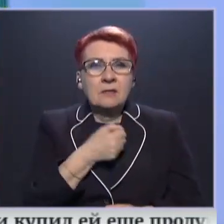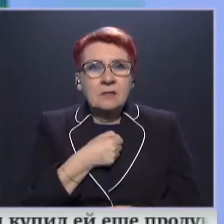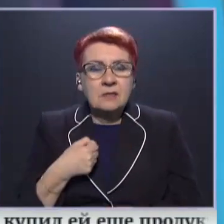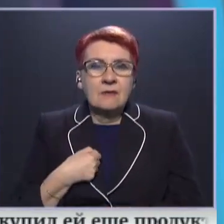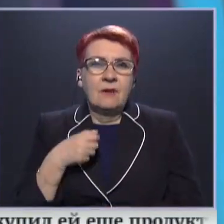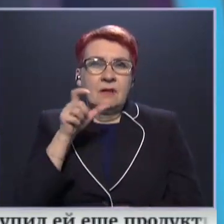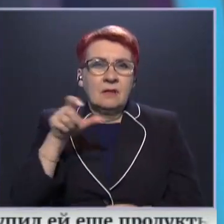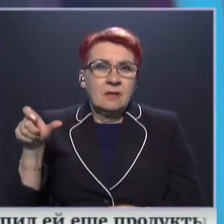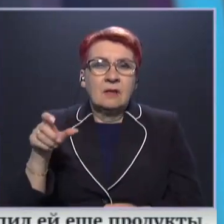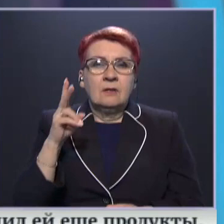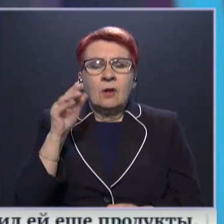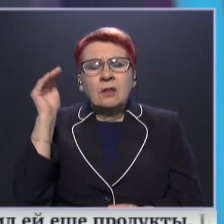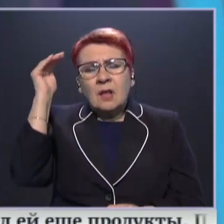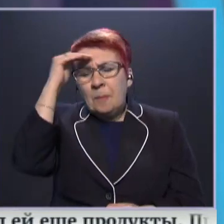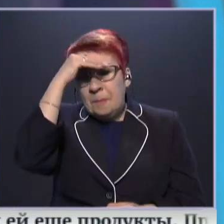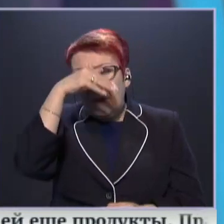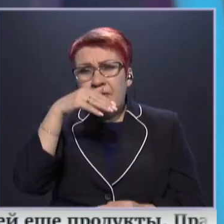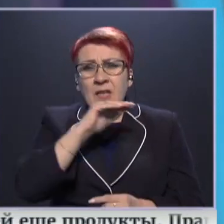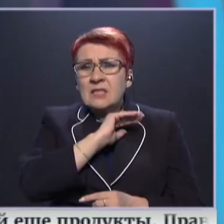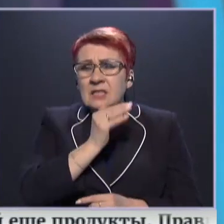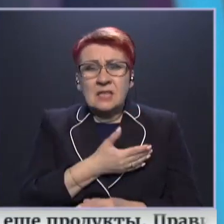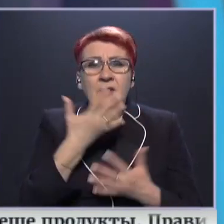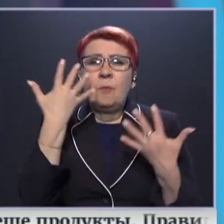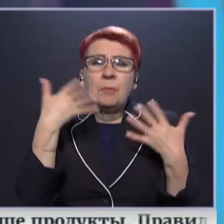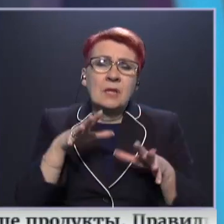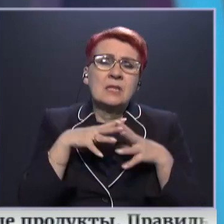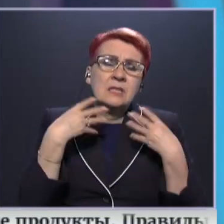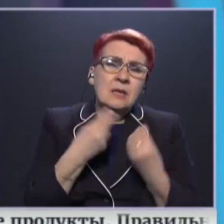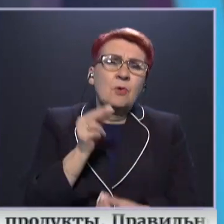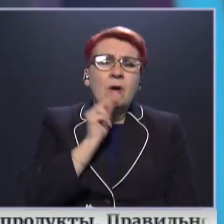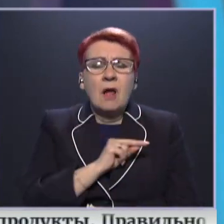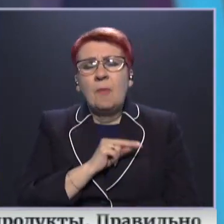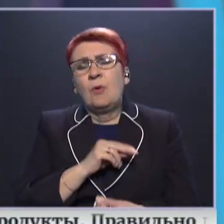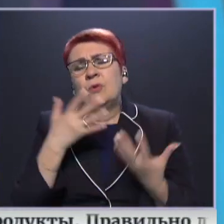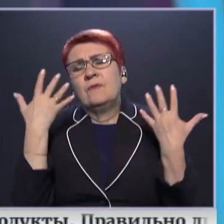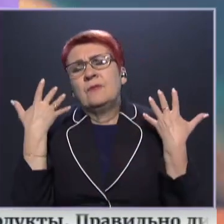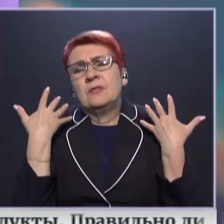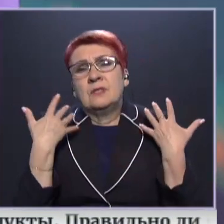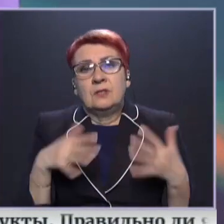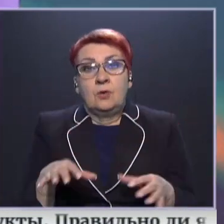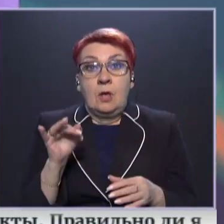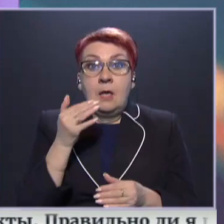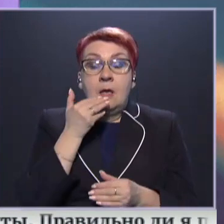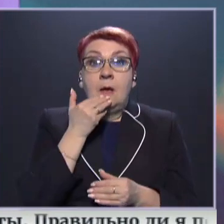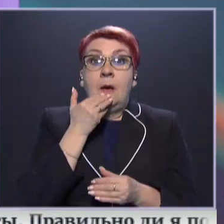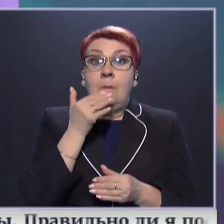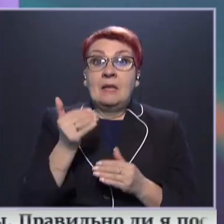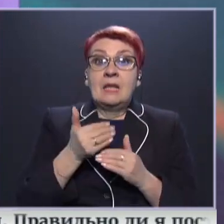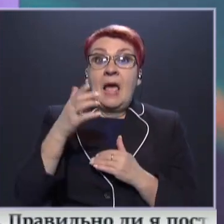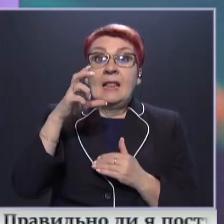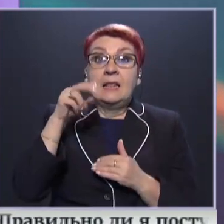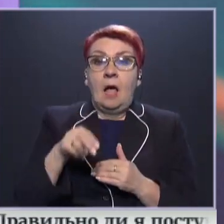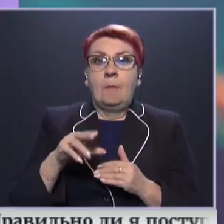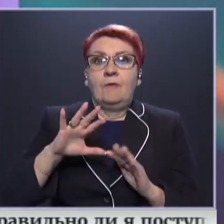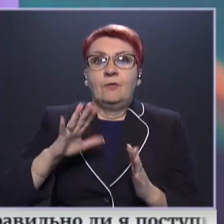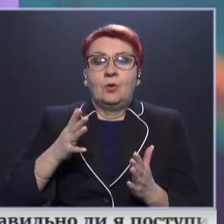вот, когда допивается уже там, уже когда все он потерял, семью, работу, все, вдруг, и вот последний этот этап, да, как вдруг